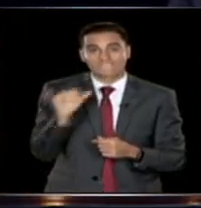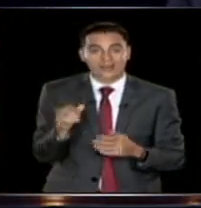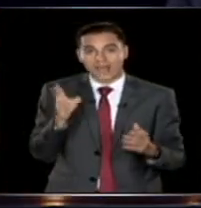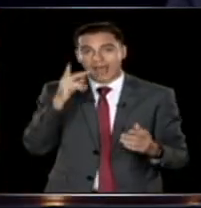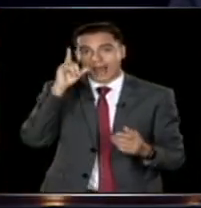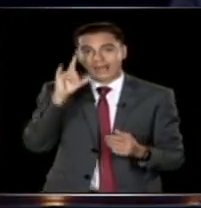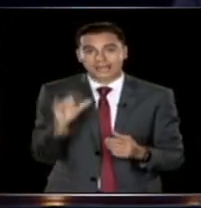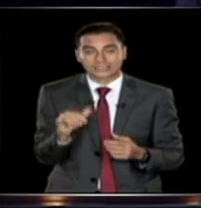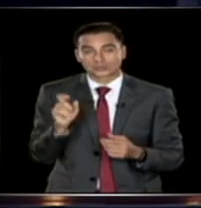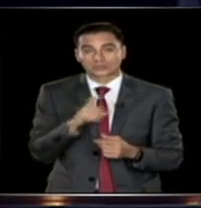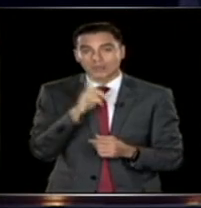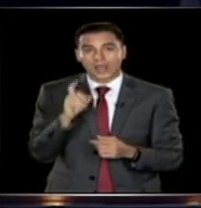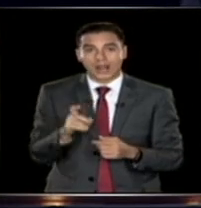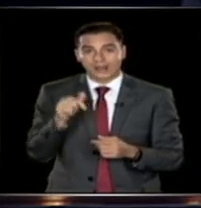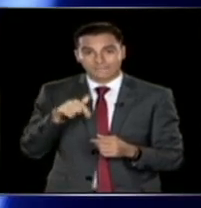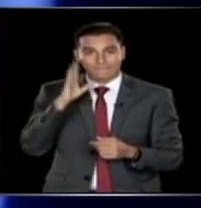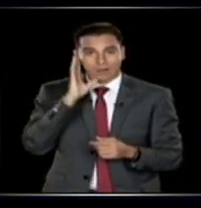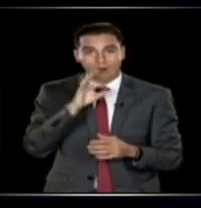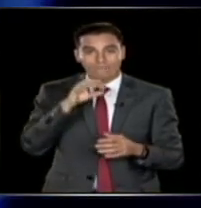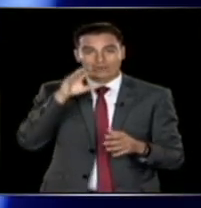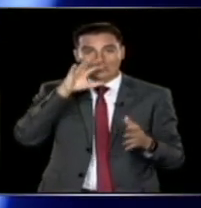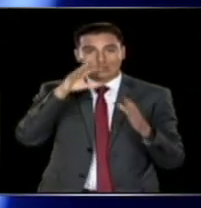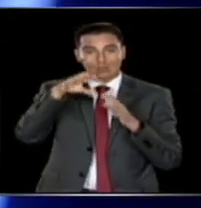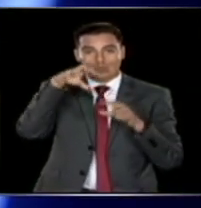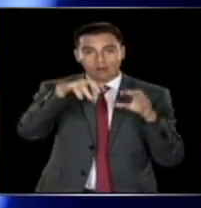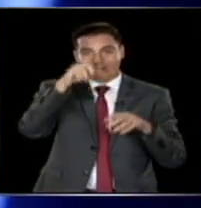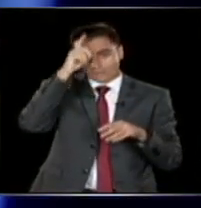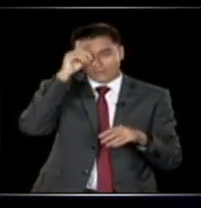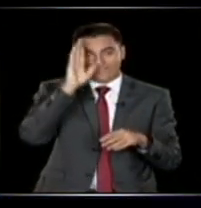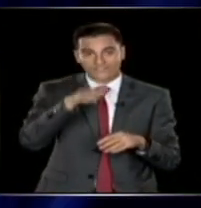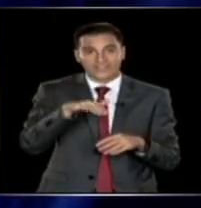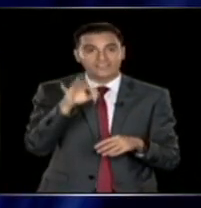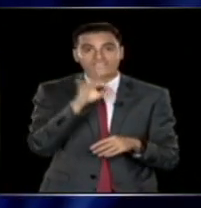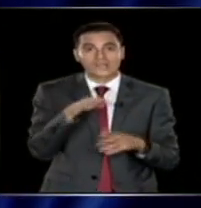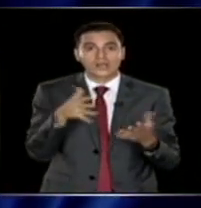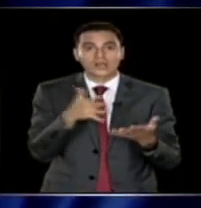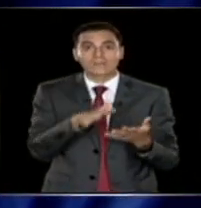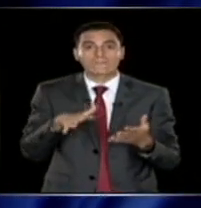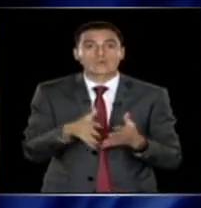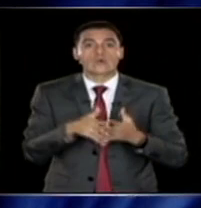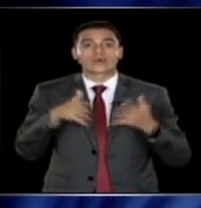جغرافيا، في أي محيط تقع جزيرة فانكوفر؟